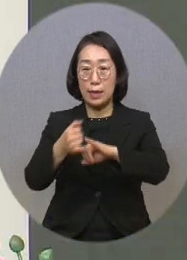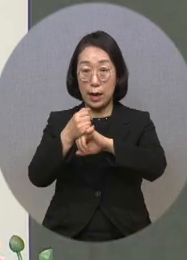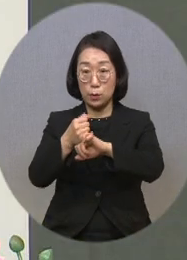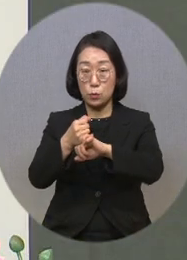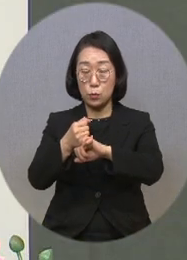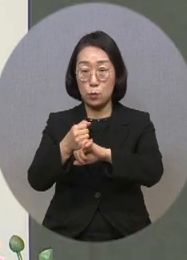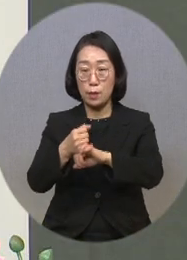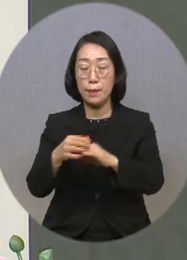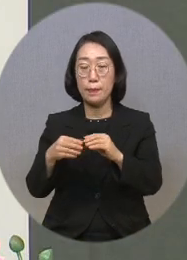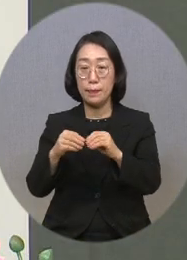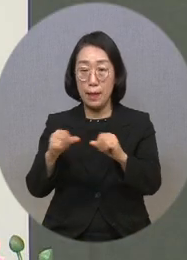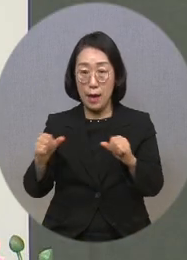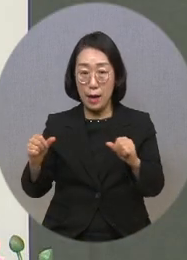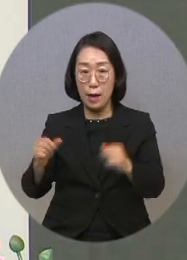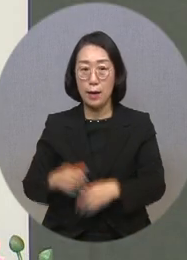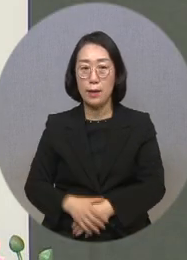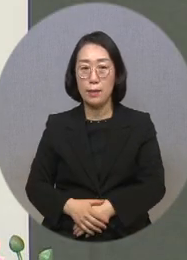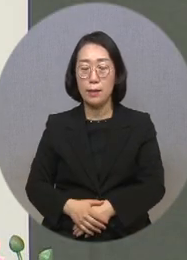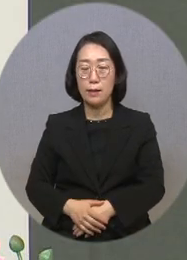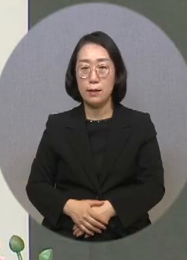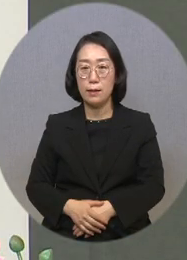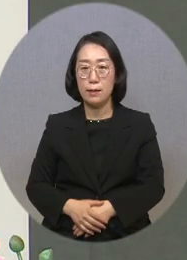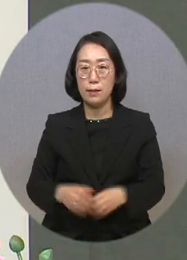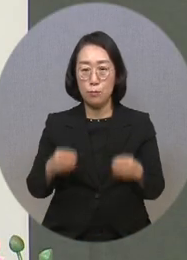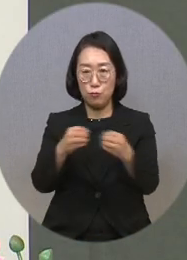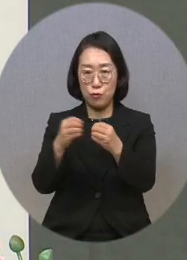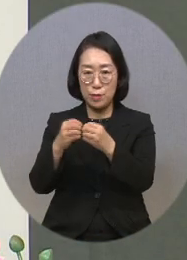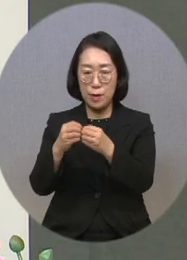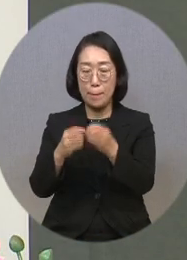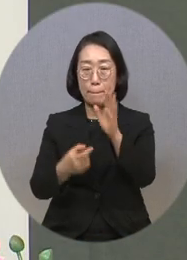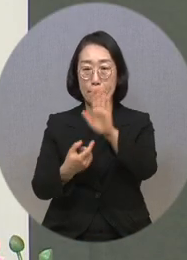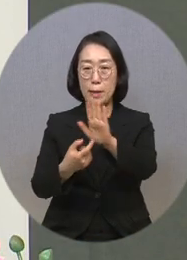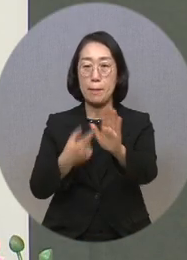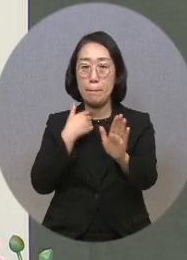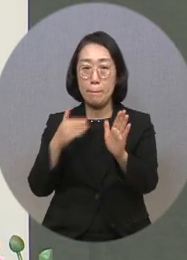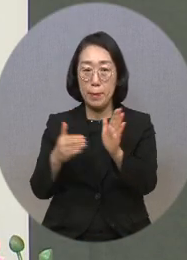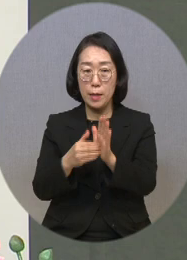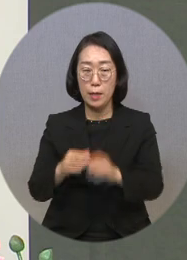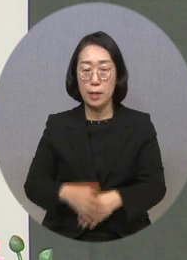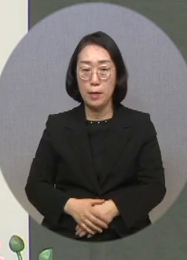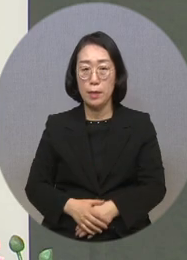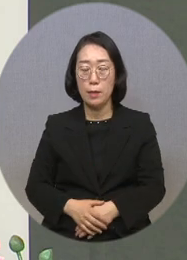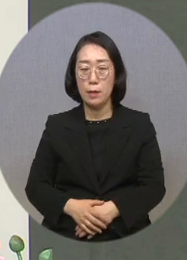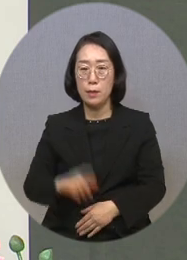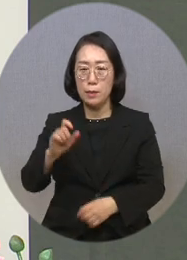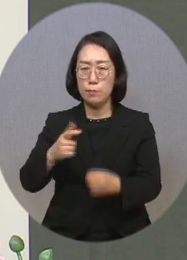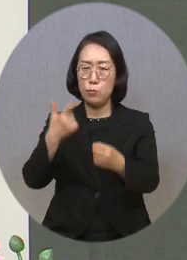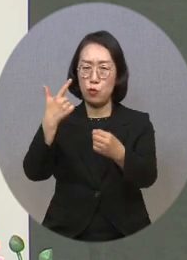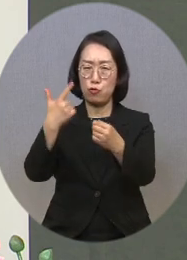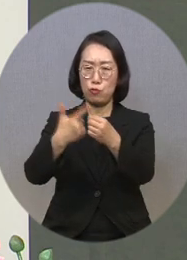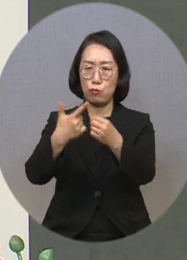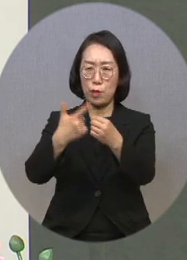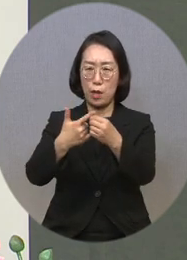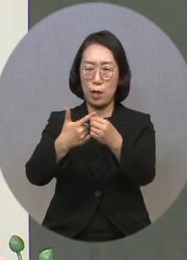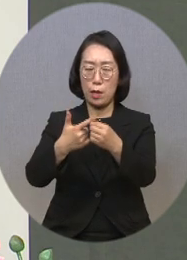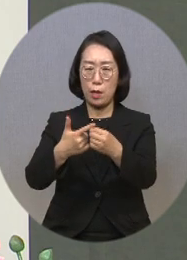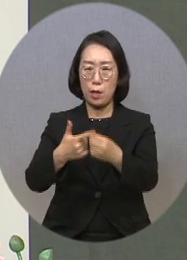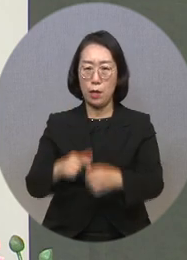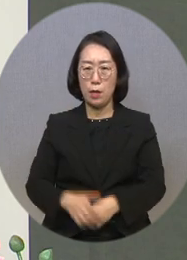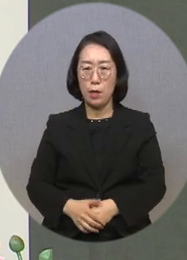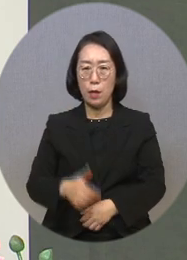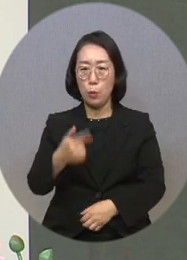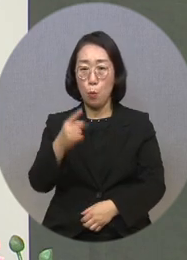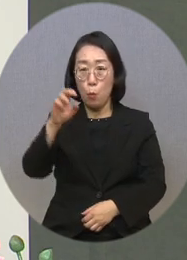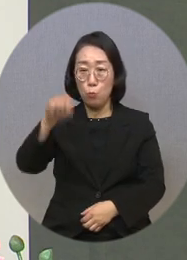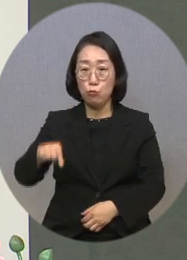땅 이제 그런 네. 글을 내놓으셨는데 네. 거기에 보면은 이제 16대인가요 노무현 대통령이